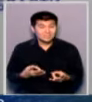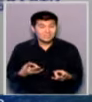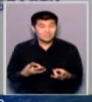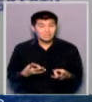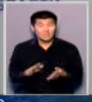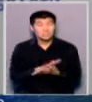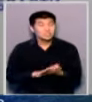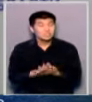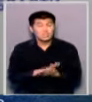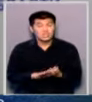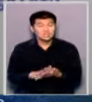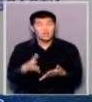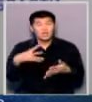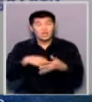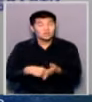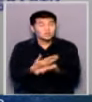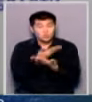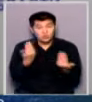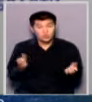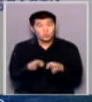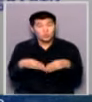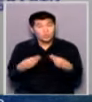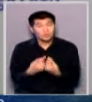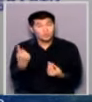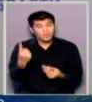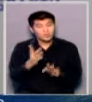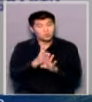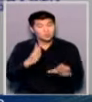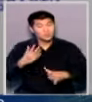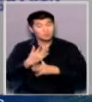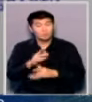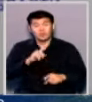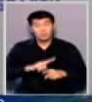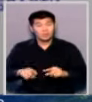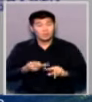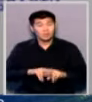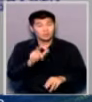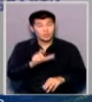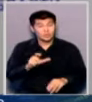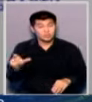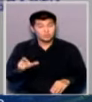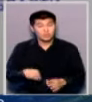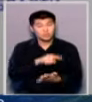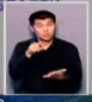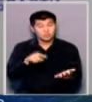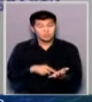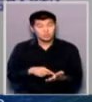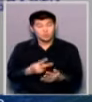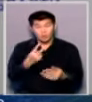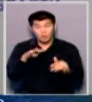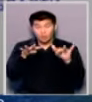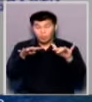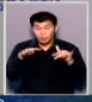жаңа ешқандай кірісі жоқ отбасыларға біз бірінші кезекте көмектесеміз. Сондықтан да бұл адам жаңа сұрақ қойып отырған біздің